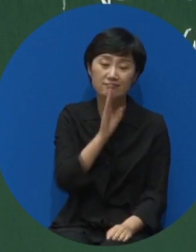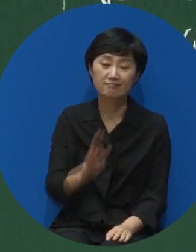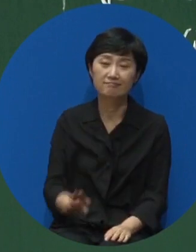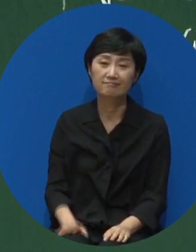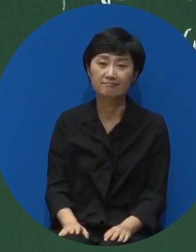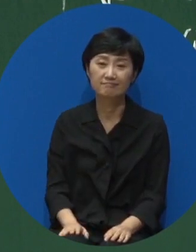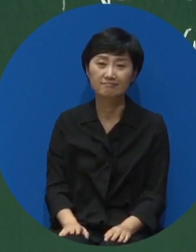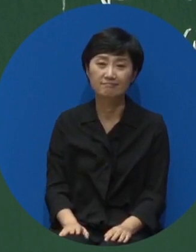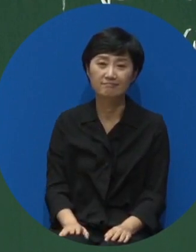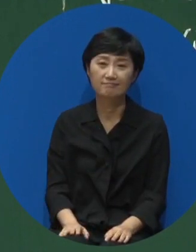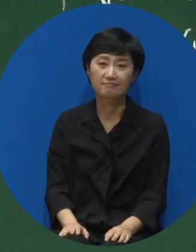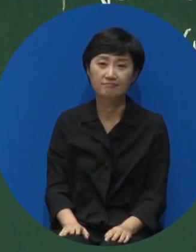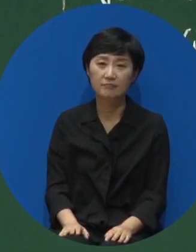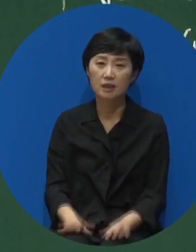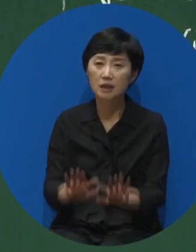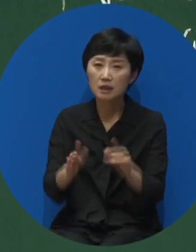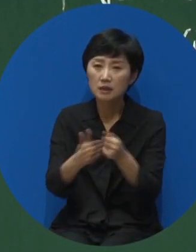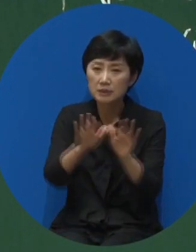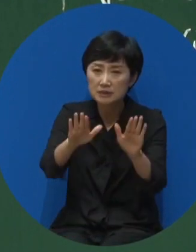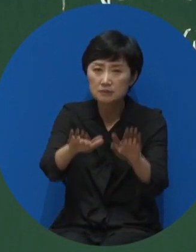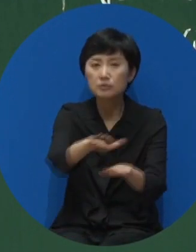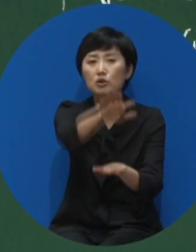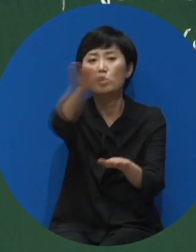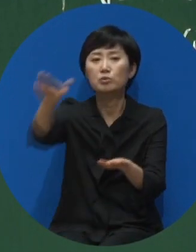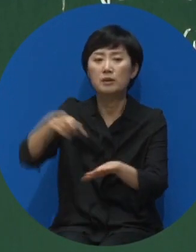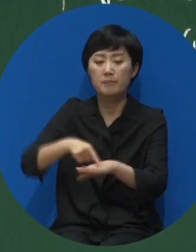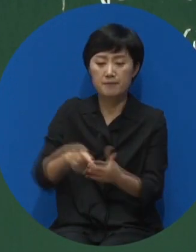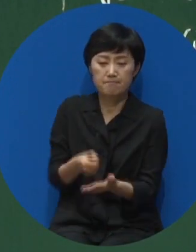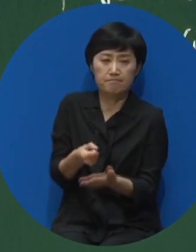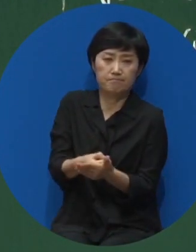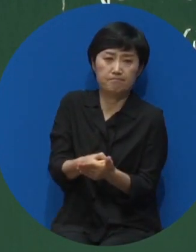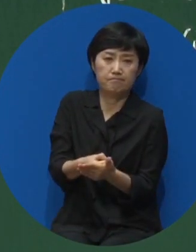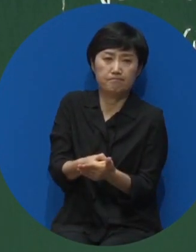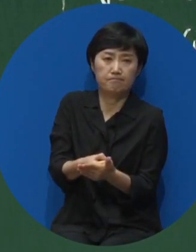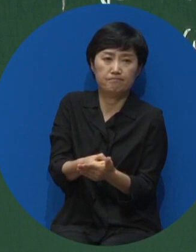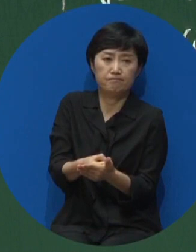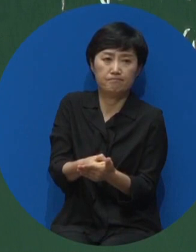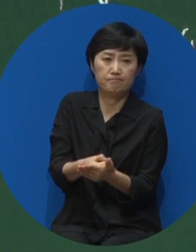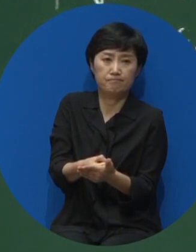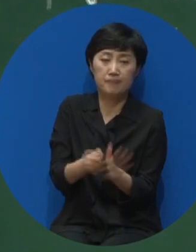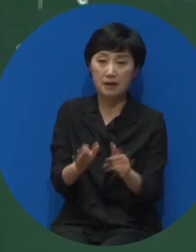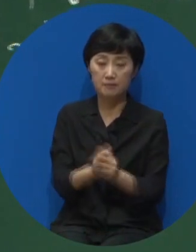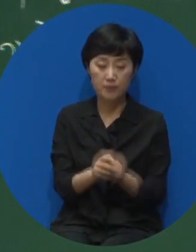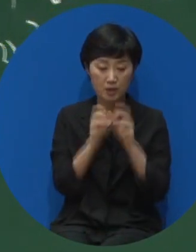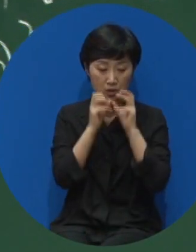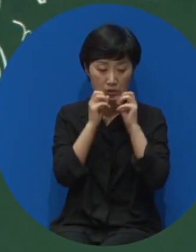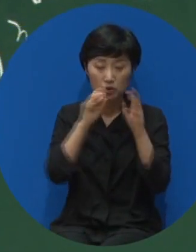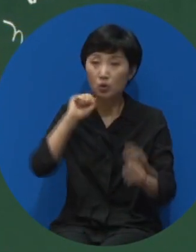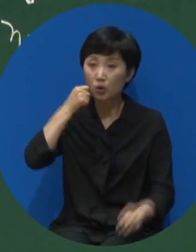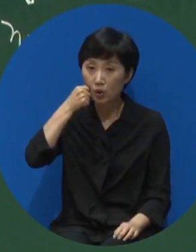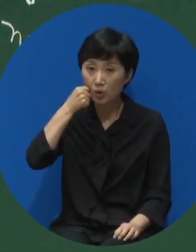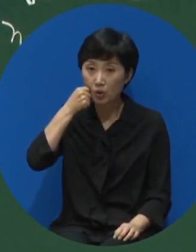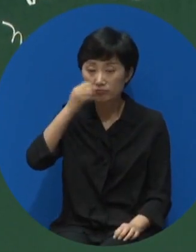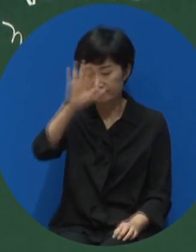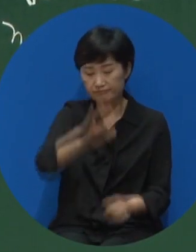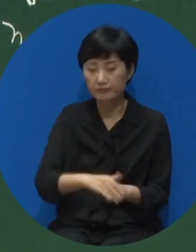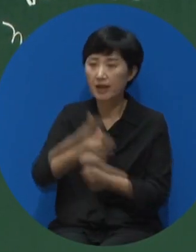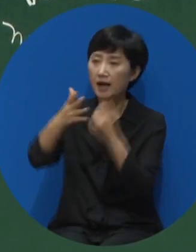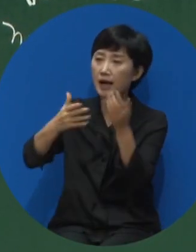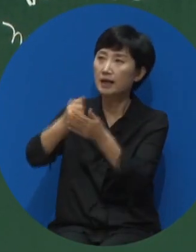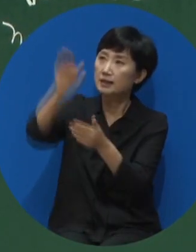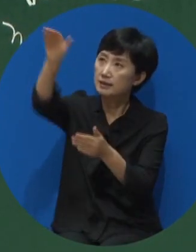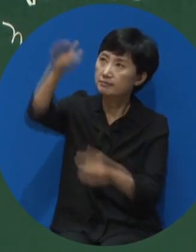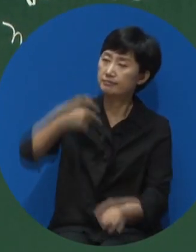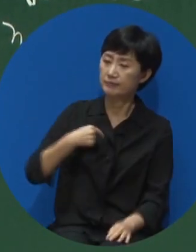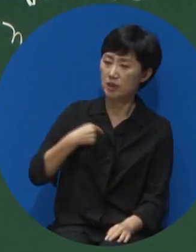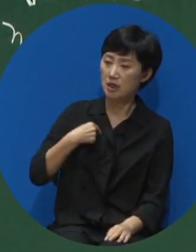그러니까 결단 내리라니까요. なので決断してください。 거짓말해. 전도 어렵다. 하나님, 나는 전도의 증인 되게 해주십시오.